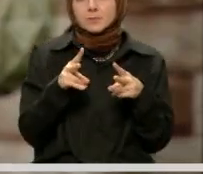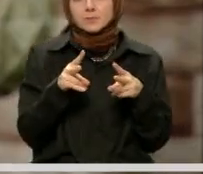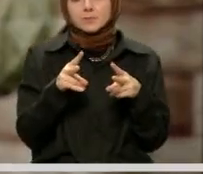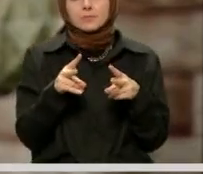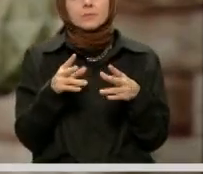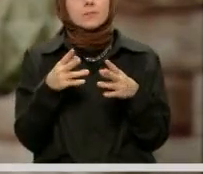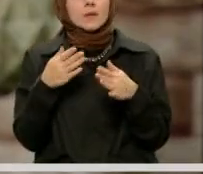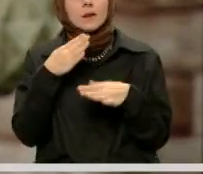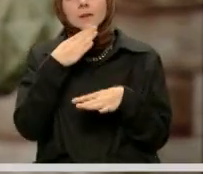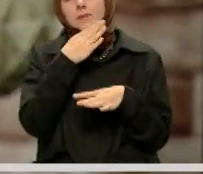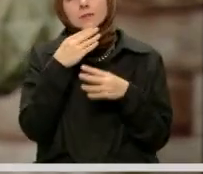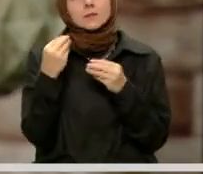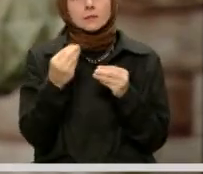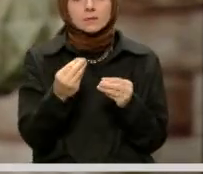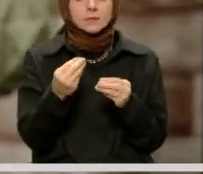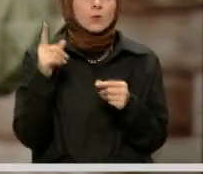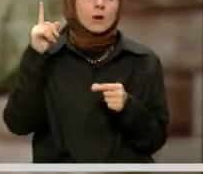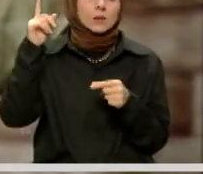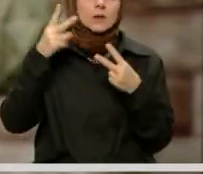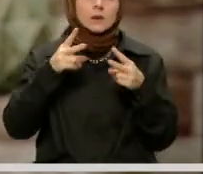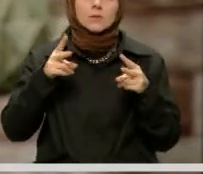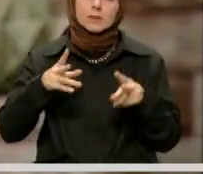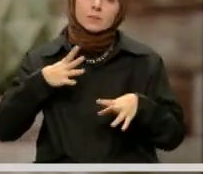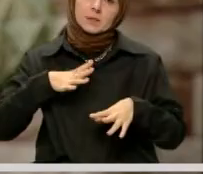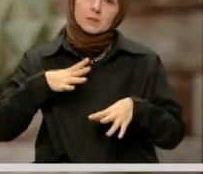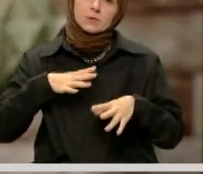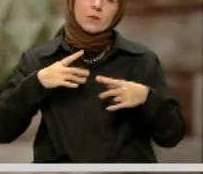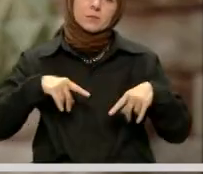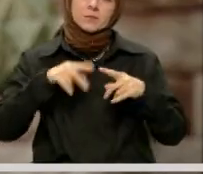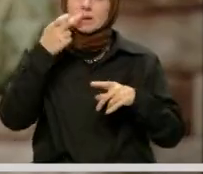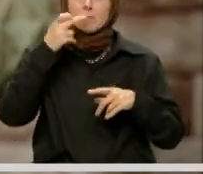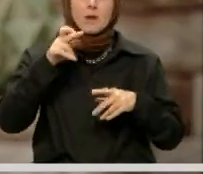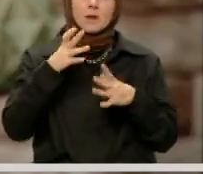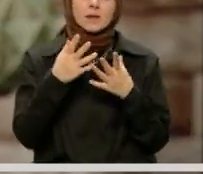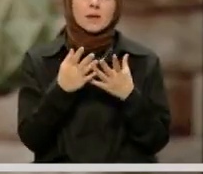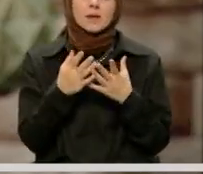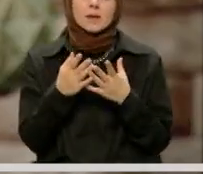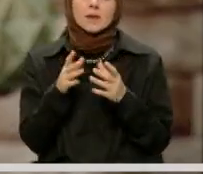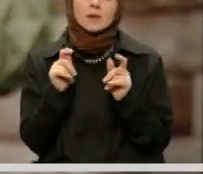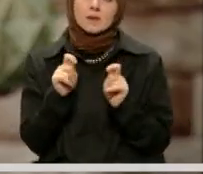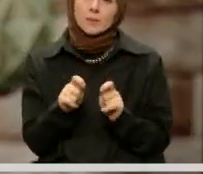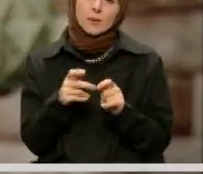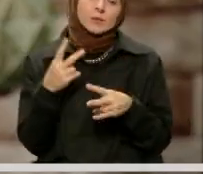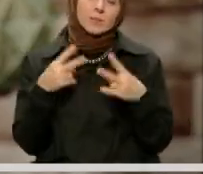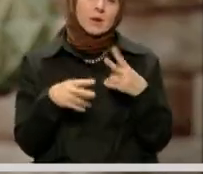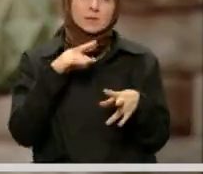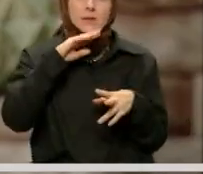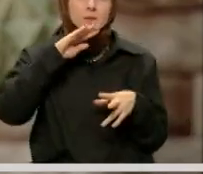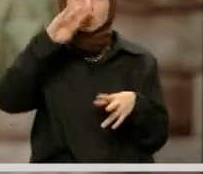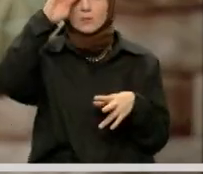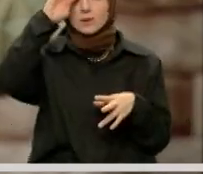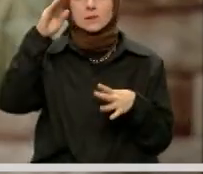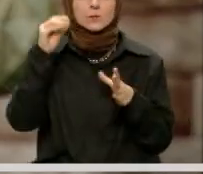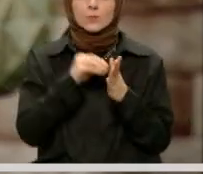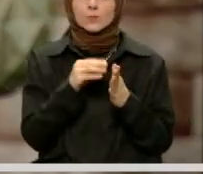sunuyor. Ben sizi affetmek istiyorum diyor. Önümüze bahaneler koyuyor işte. Bazen cumayı koyuyor, bazen bayramı koyuyor. İşte bazen yılda bir bu şekilde